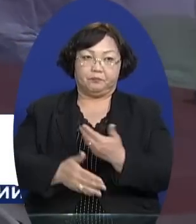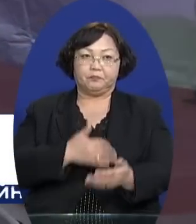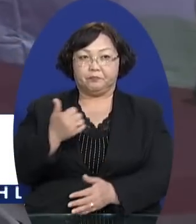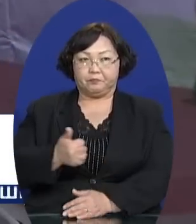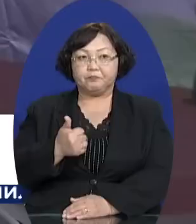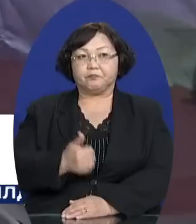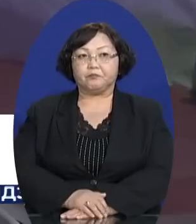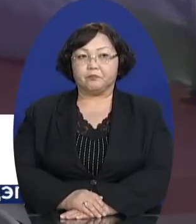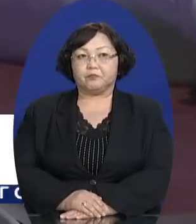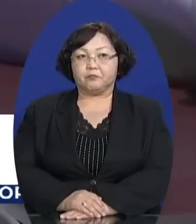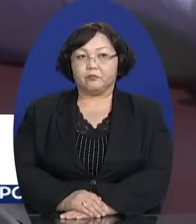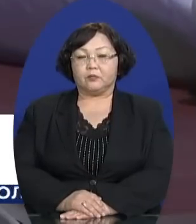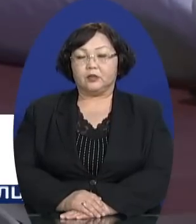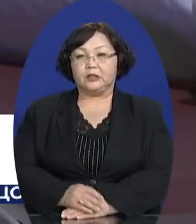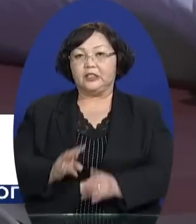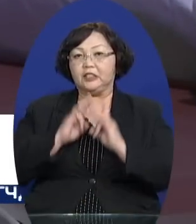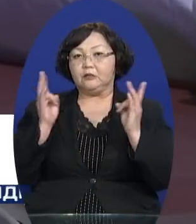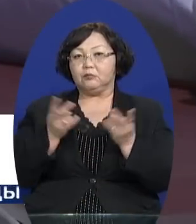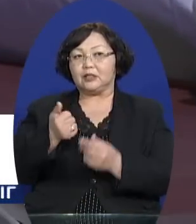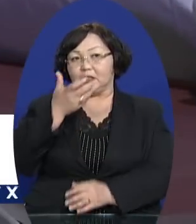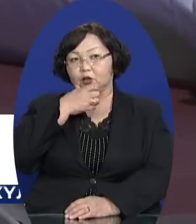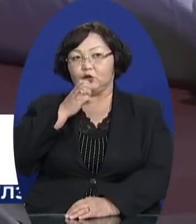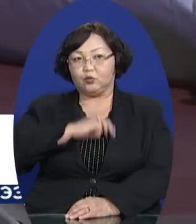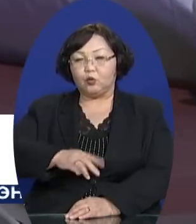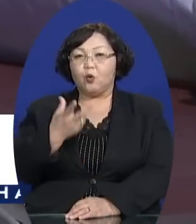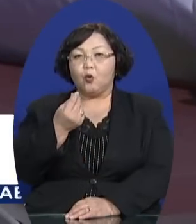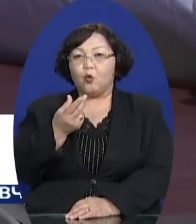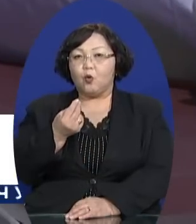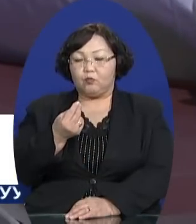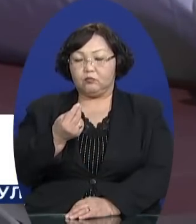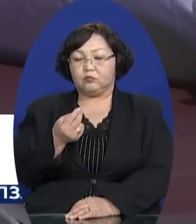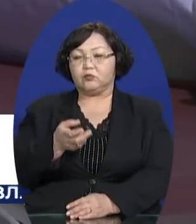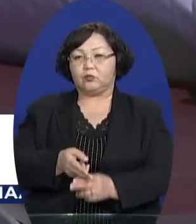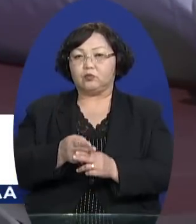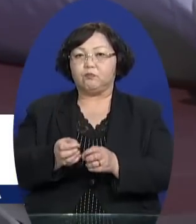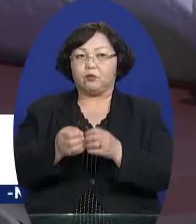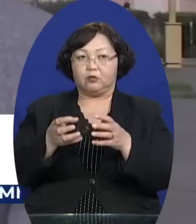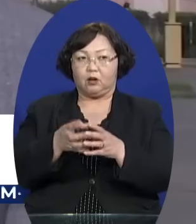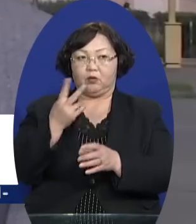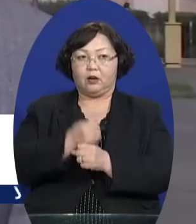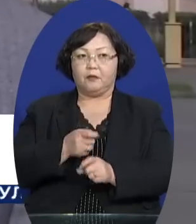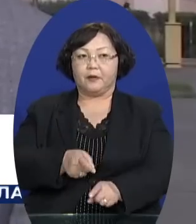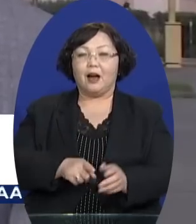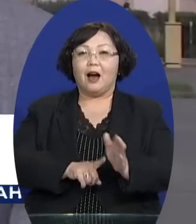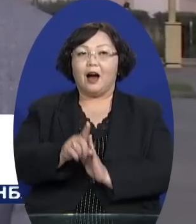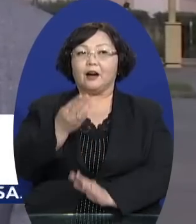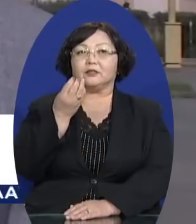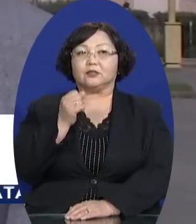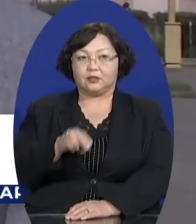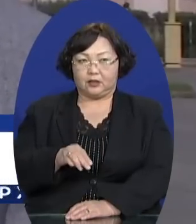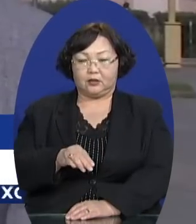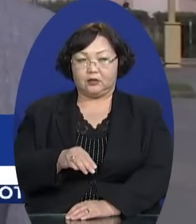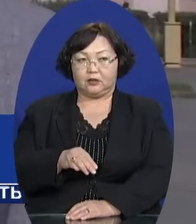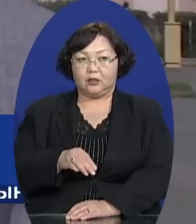За үүгээрээ бол яг нийгмийн сайн сайханд хамгийн бодиттой хувь нэмрийг оруулах энэ чиглэлүүд рүү бол үйл ажиллагаа явуулдаг. Дагаж шатны болон лавга